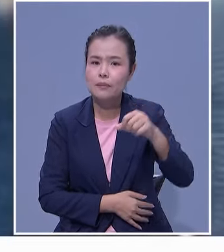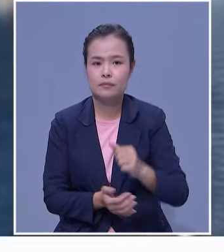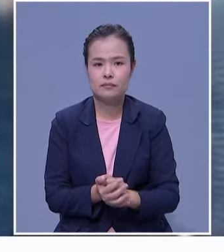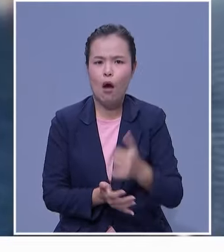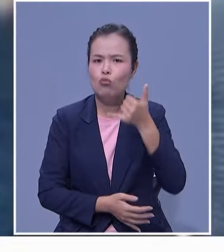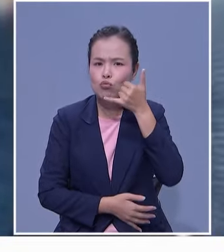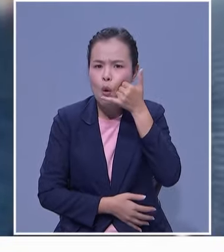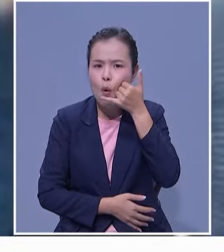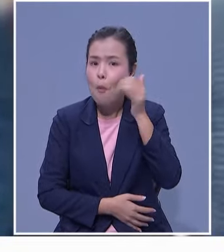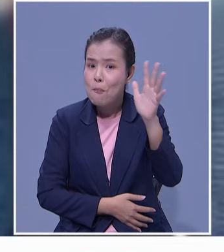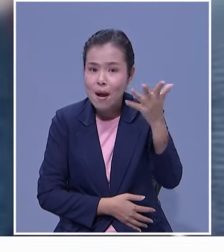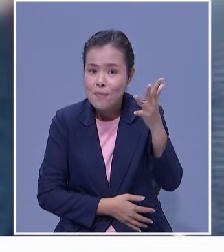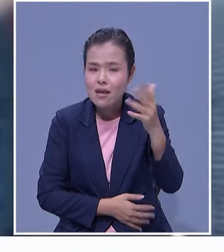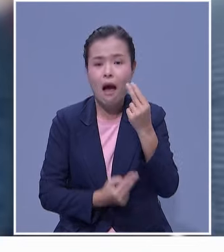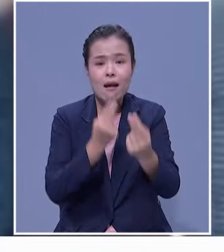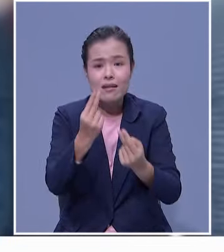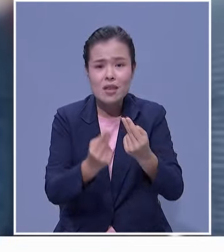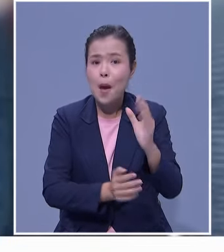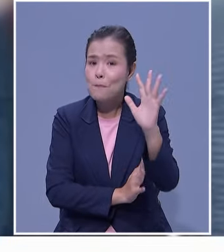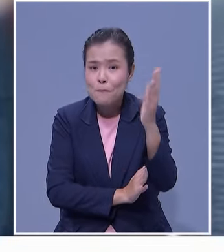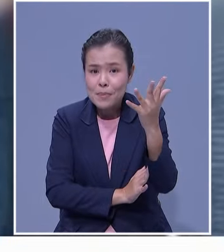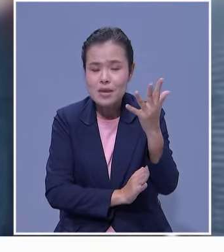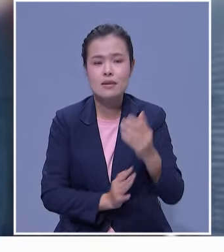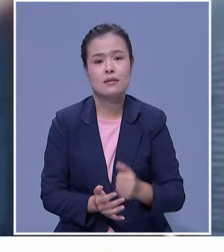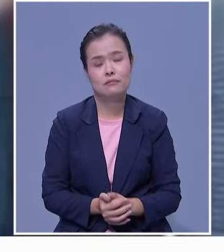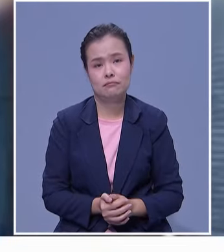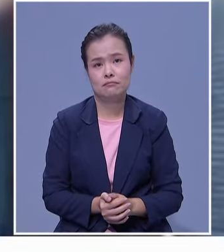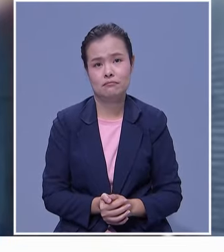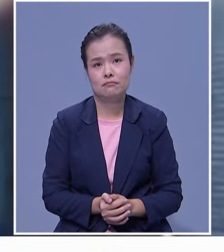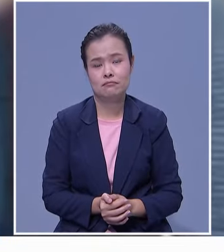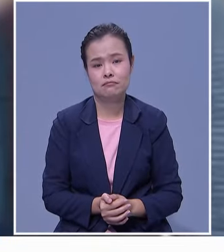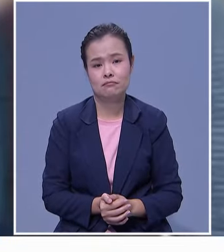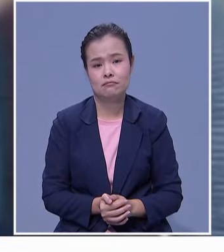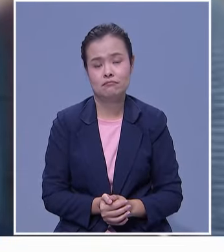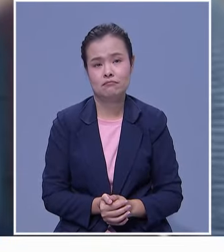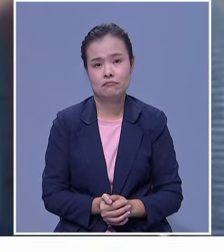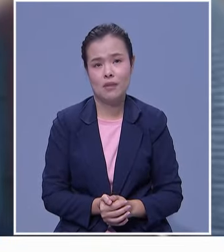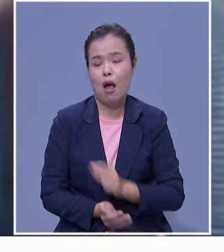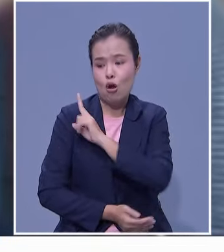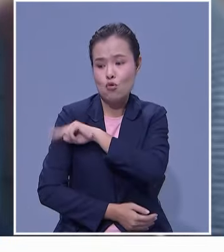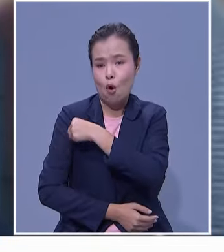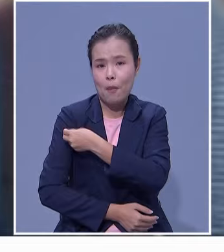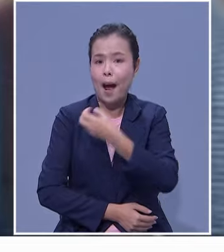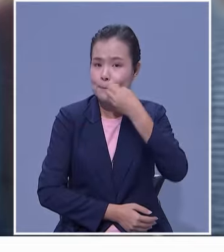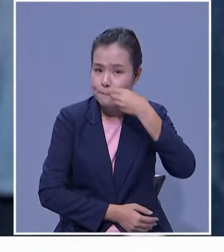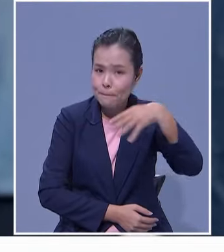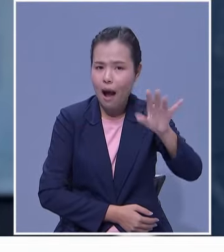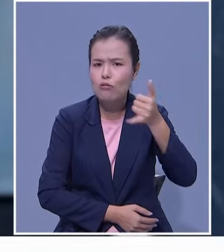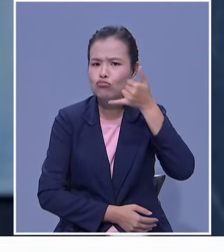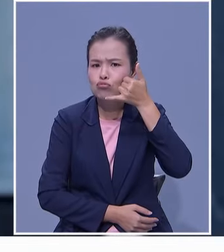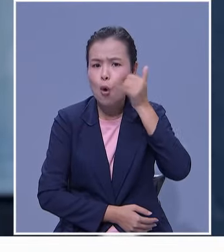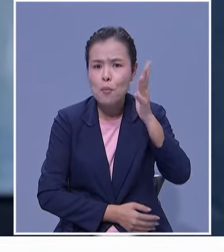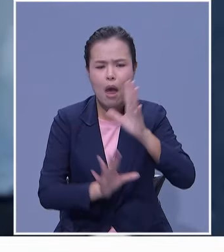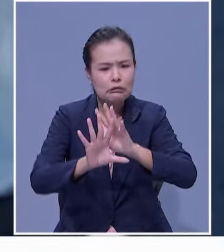รไม่เคยไปเยี่ยมเยียนจนกระทั่งน้องออกจากโรงพยาบาลก็ไม่เคยโทรแล้วเงียบไปเล